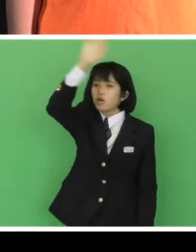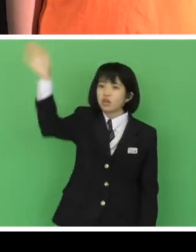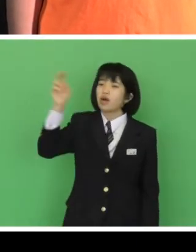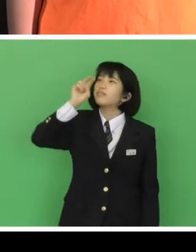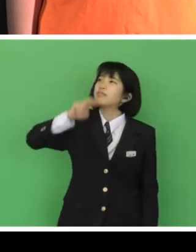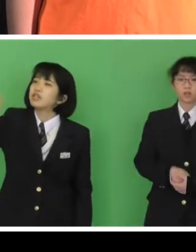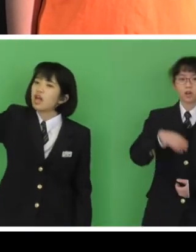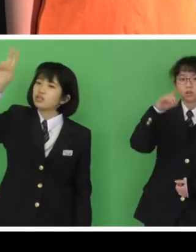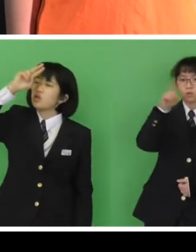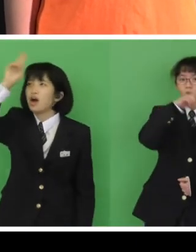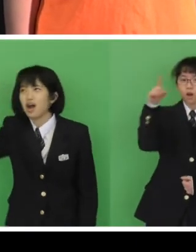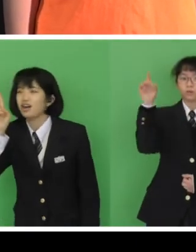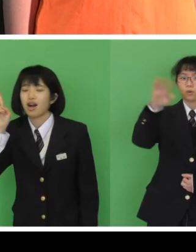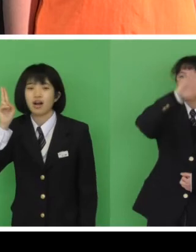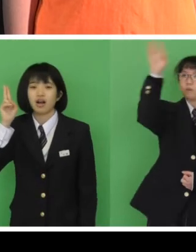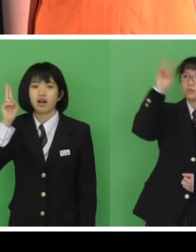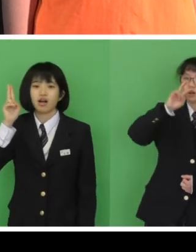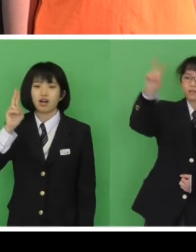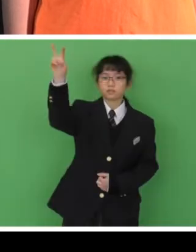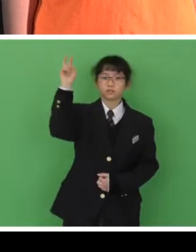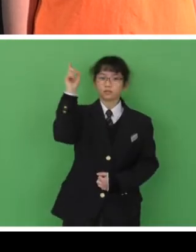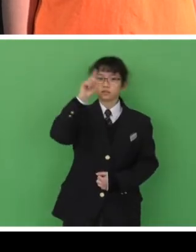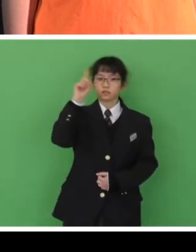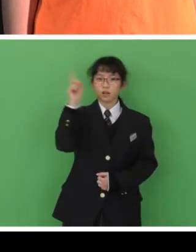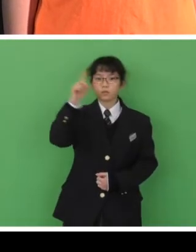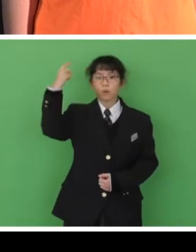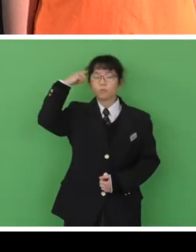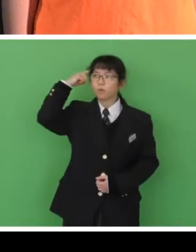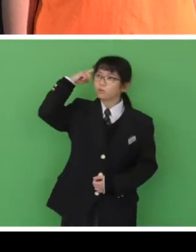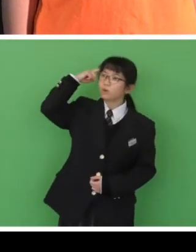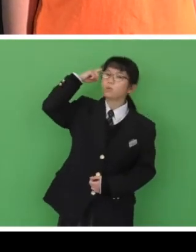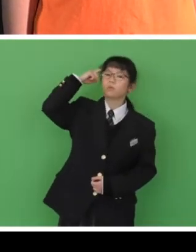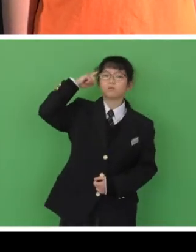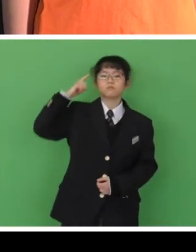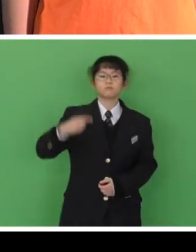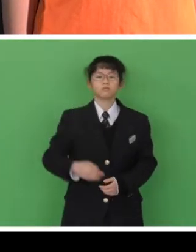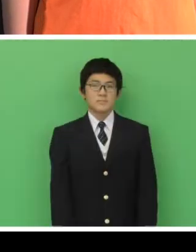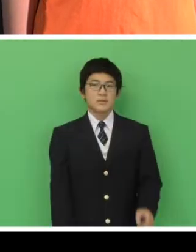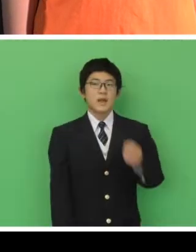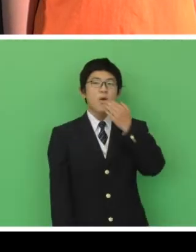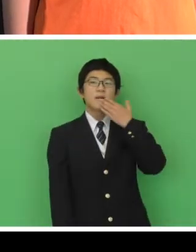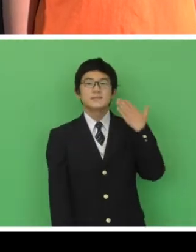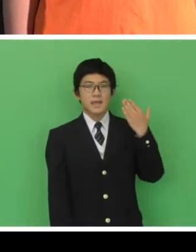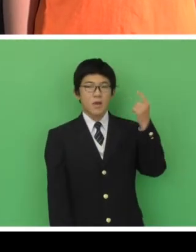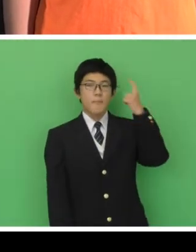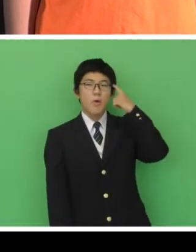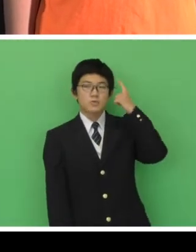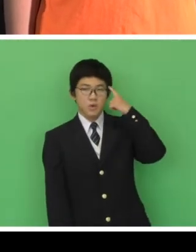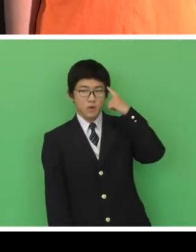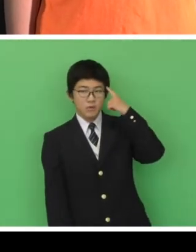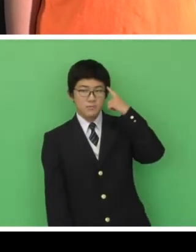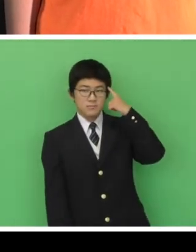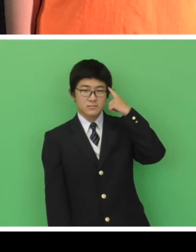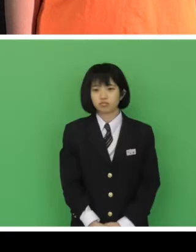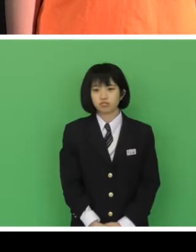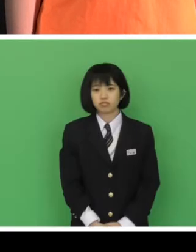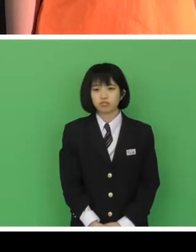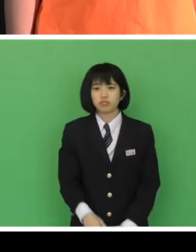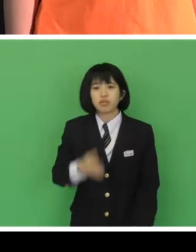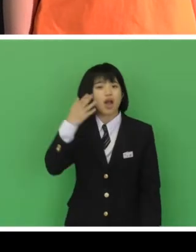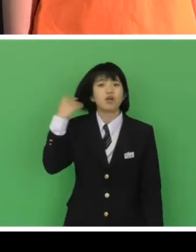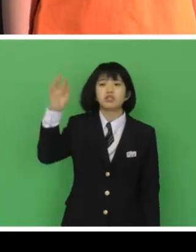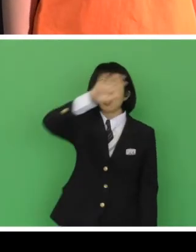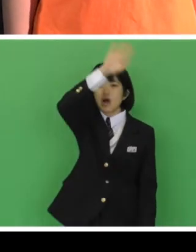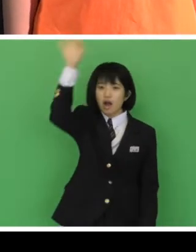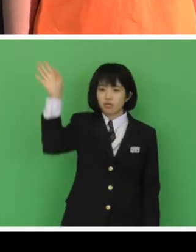な。 人は空を見上げて何を思うんだろう。 青いなって思うよ。 青